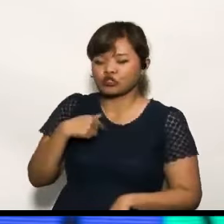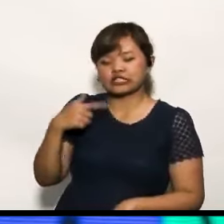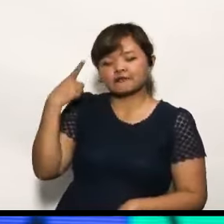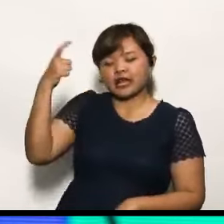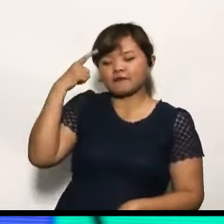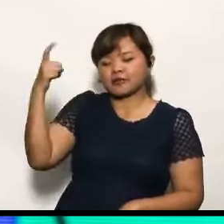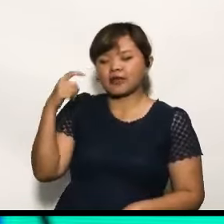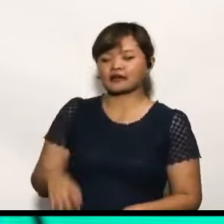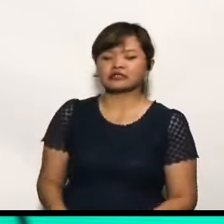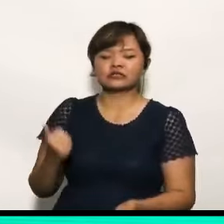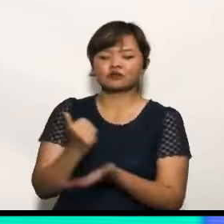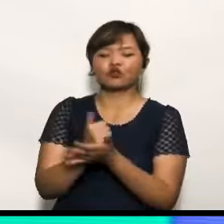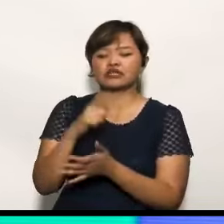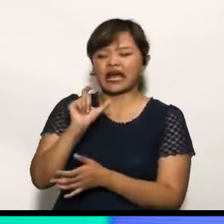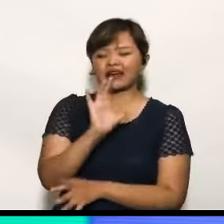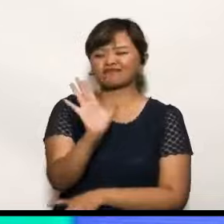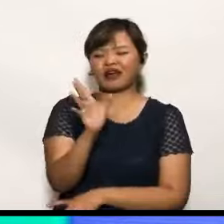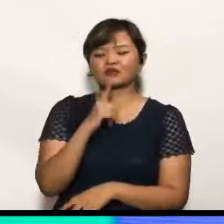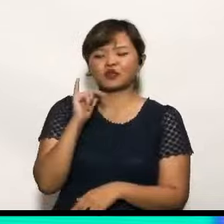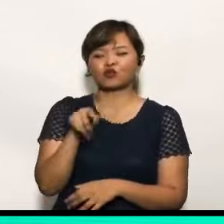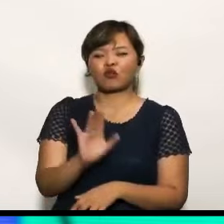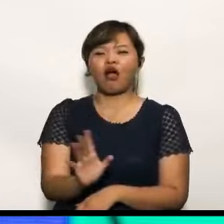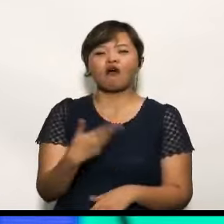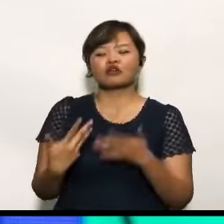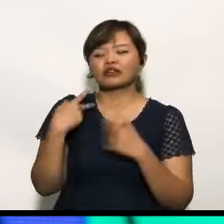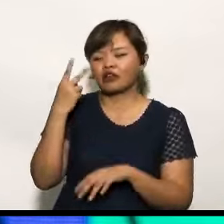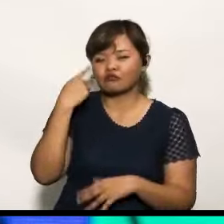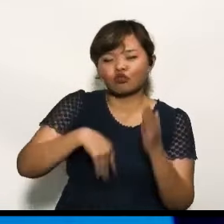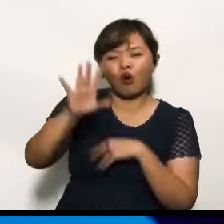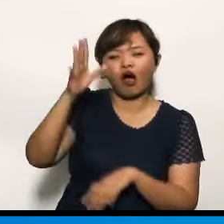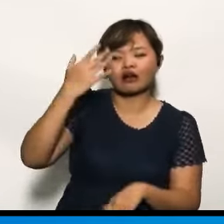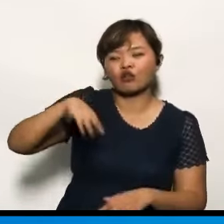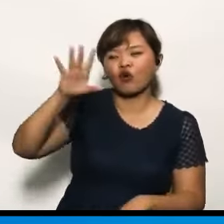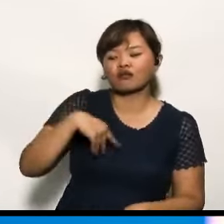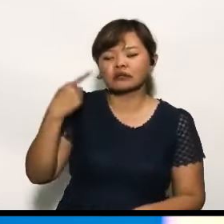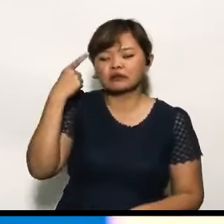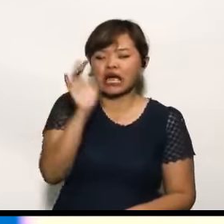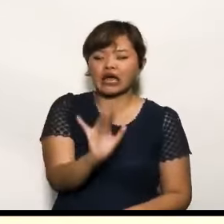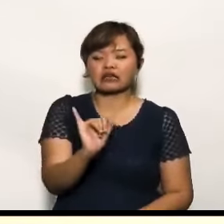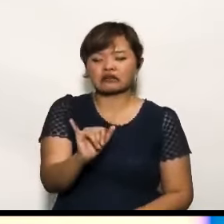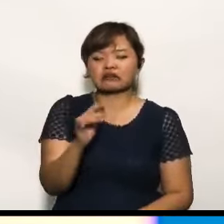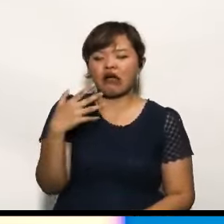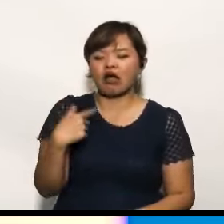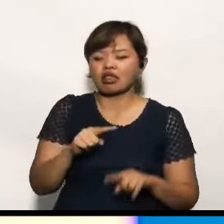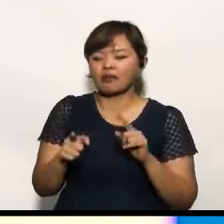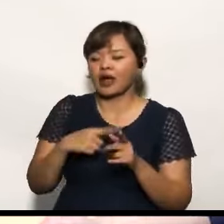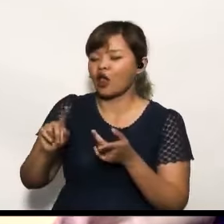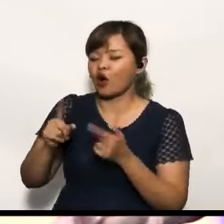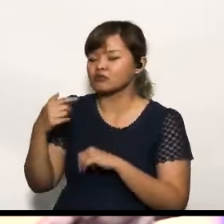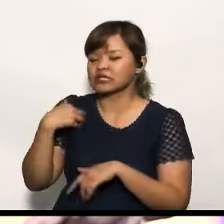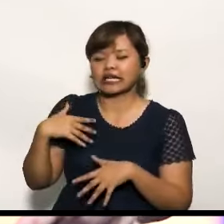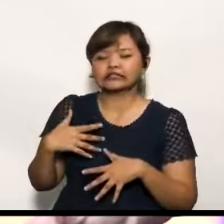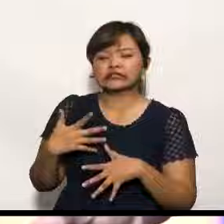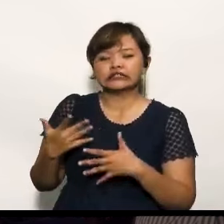gue harus percaya. Sebenarnya gak begitu caranya gitu. Itu cuman di luar doang kelihatan percaya. Tapi kalau dalamnya emang gak kenal, ya emang gak bisa percaya